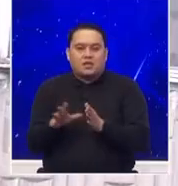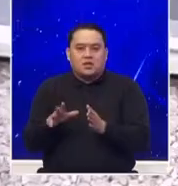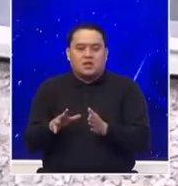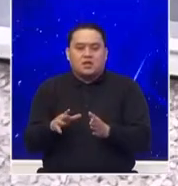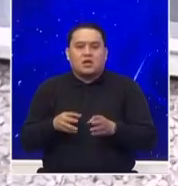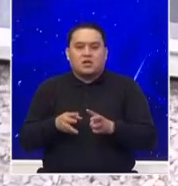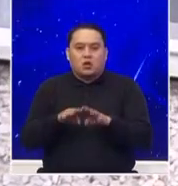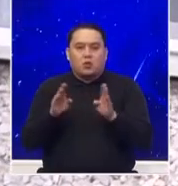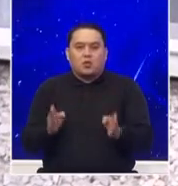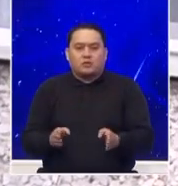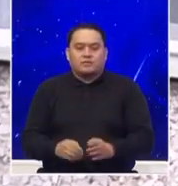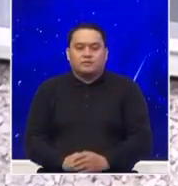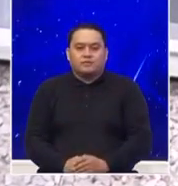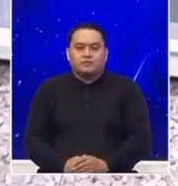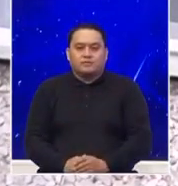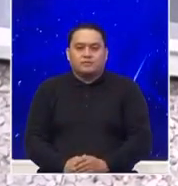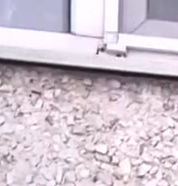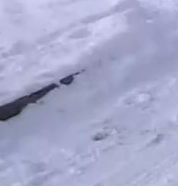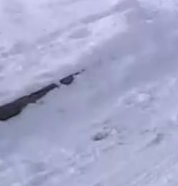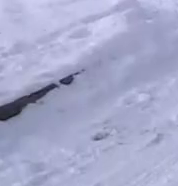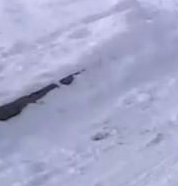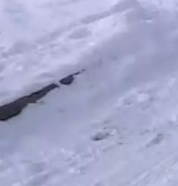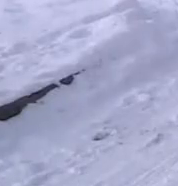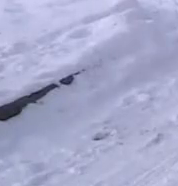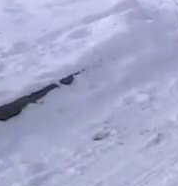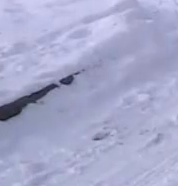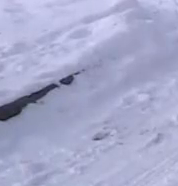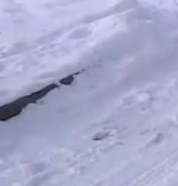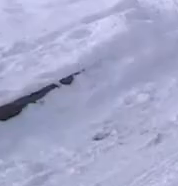энергосберегающих котельных. Руслан Нурмухамбетов, Абзал Нусипов, телеканал ЖИЦУ.